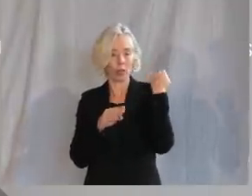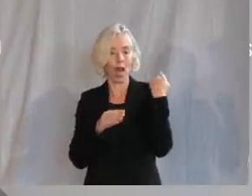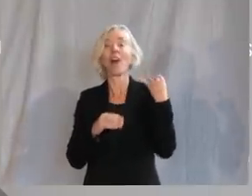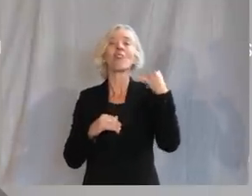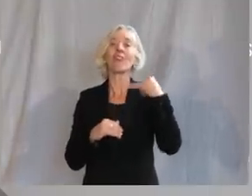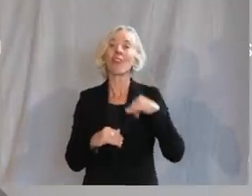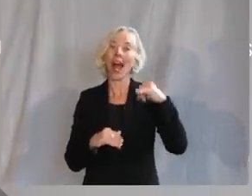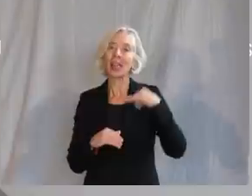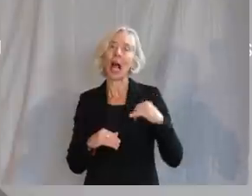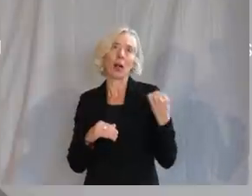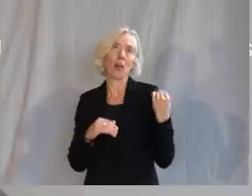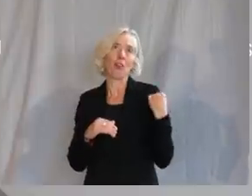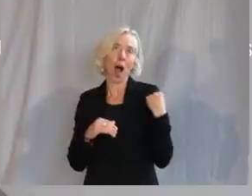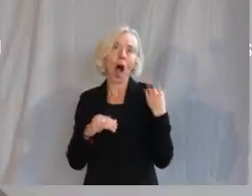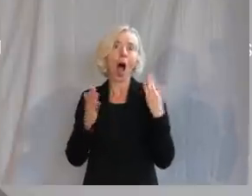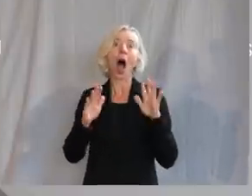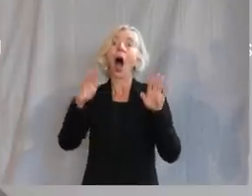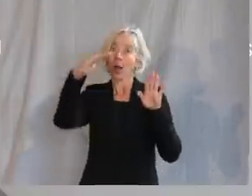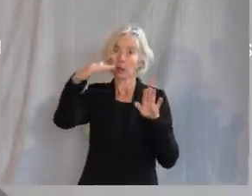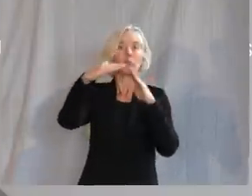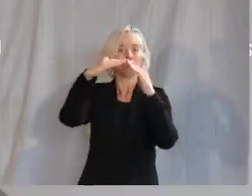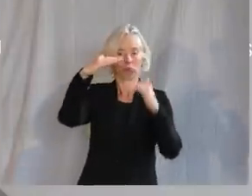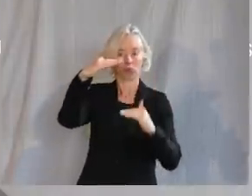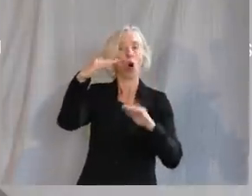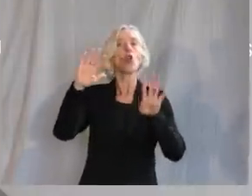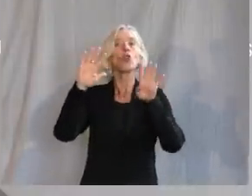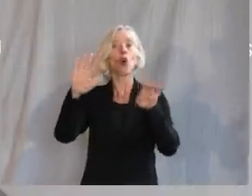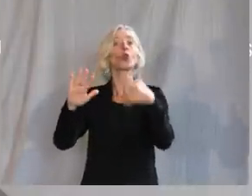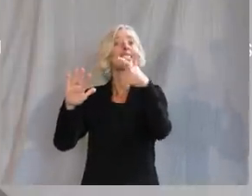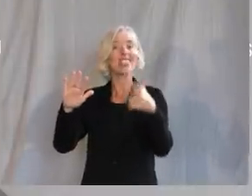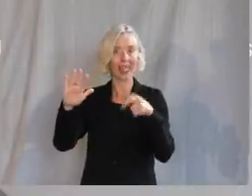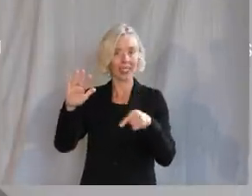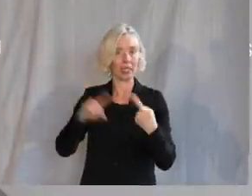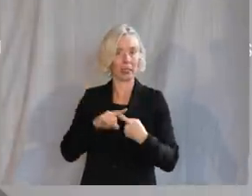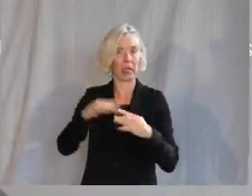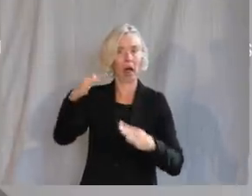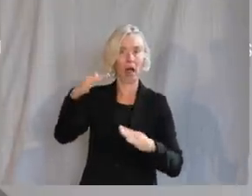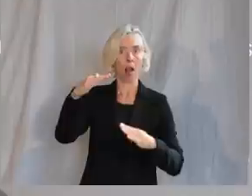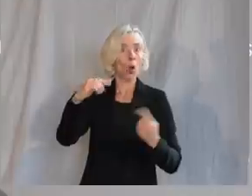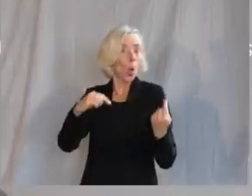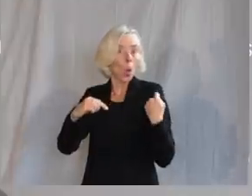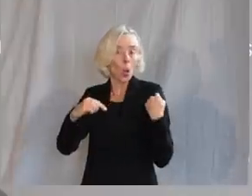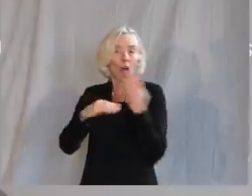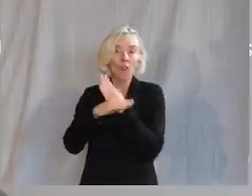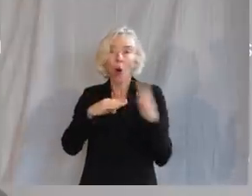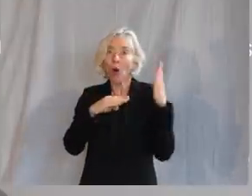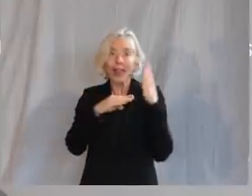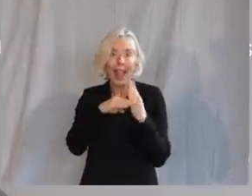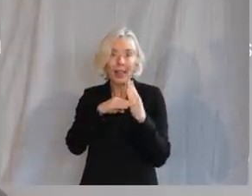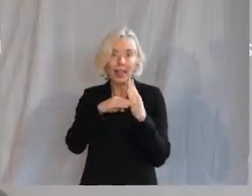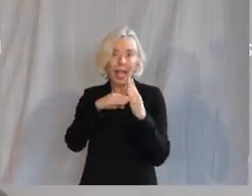einen Wert von gut 29 pro 100.000 Einwohner vermelden konnten. Diese Überschreitung am Wochenende über die